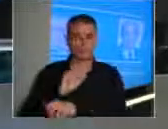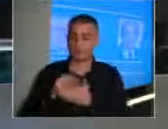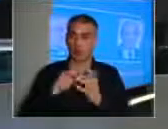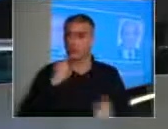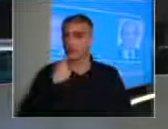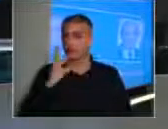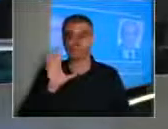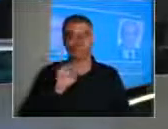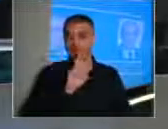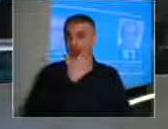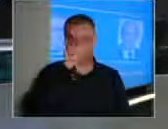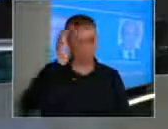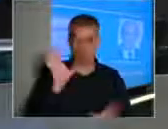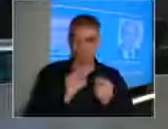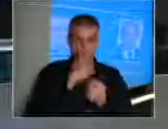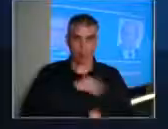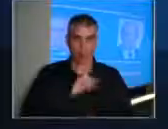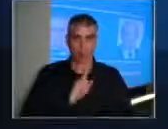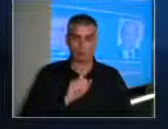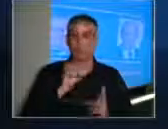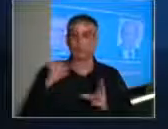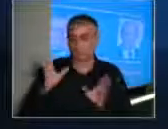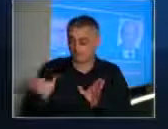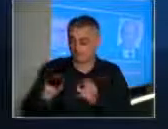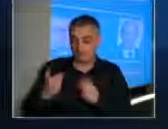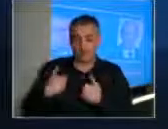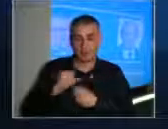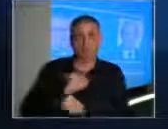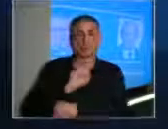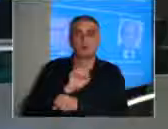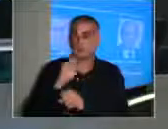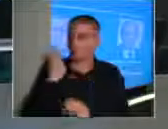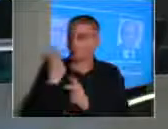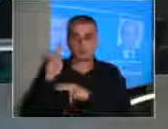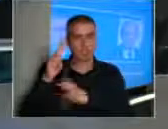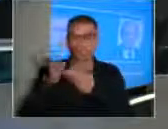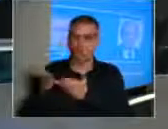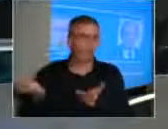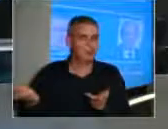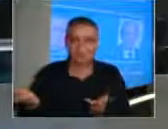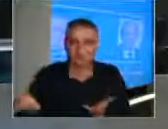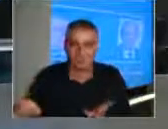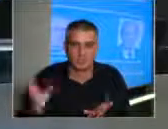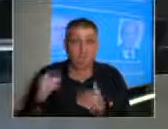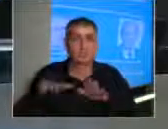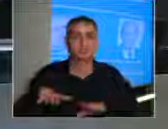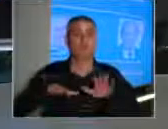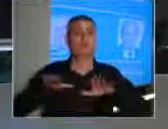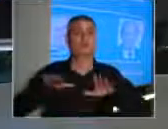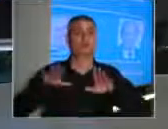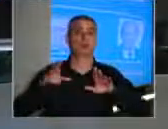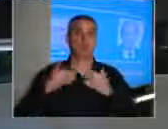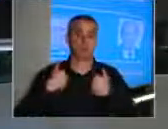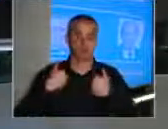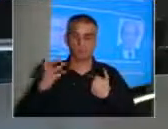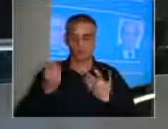אומרים שהם גנץ לפית והם לא יושבים איתו. אם הם ישבו לידינו באופוזיציה, עם מנדט אחד יותר זה לא יעזור להם. אם הם ישבו בממשלה